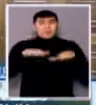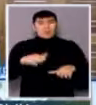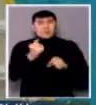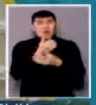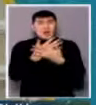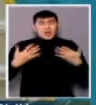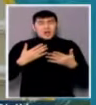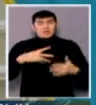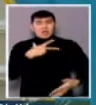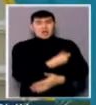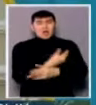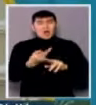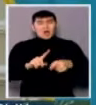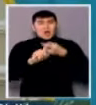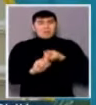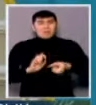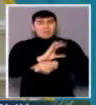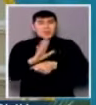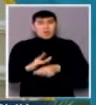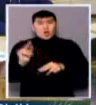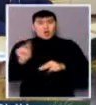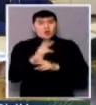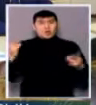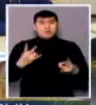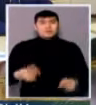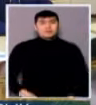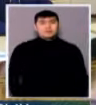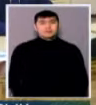мәселелер көп. Вакцинация эпидемиологиялық ахуалды түзеу керек.